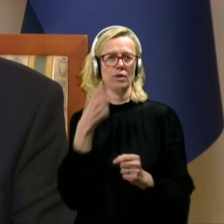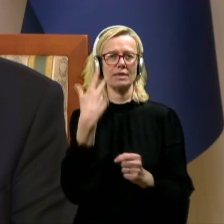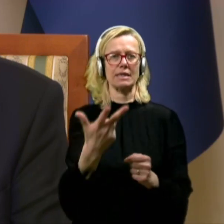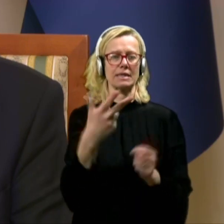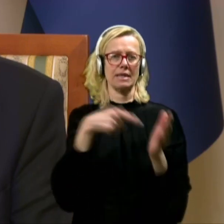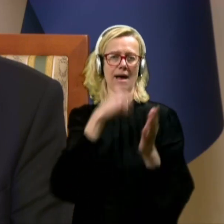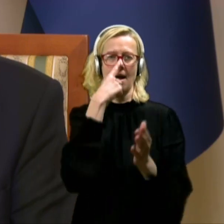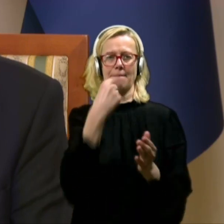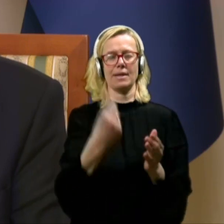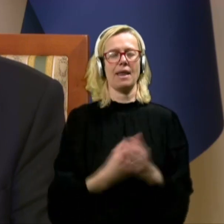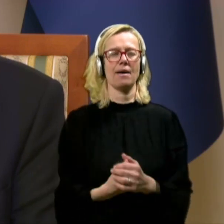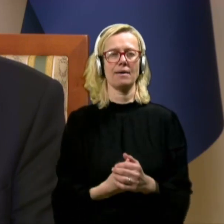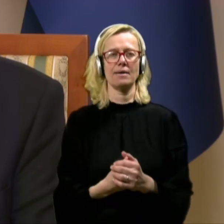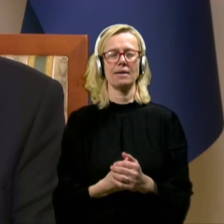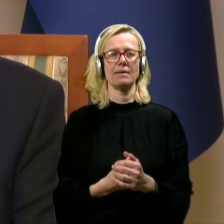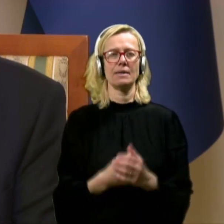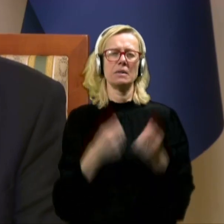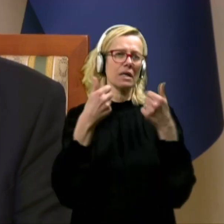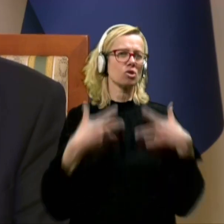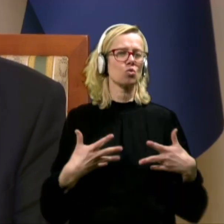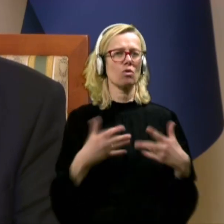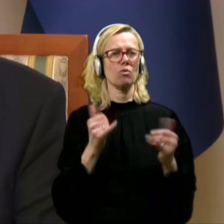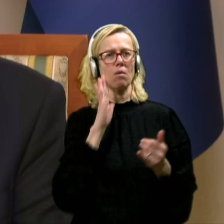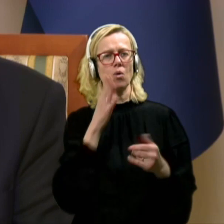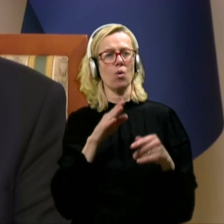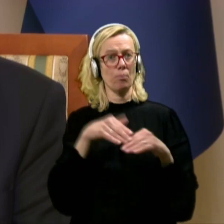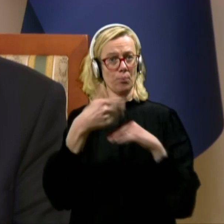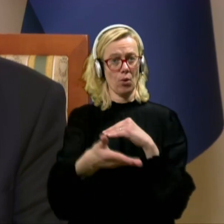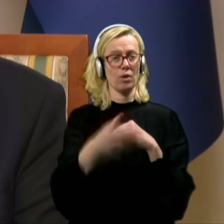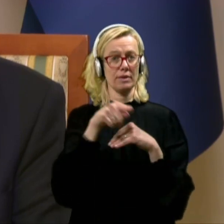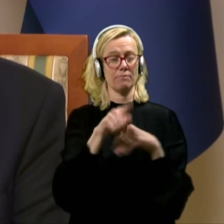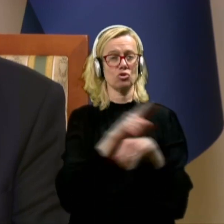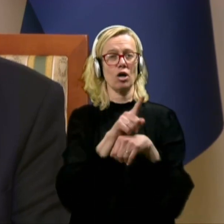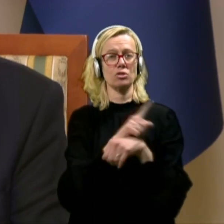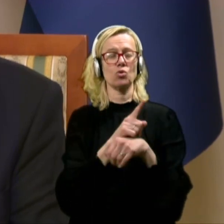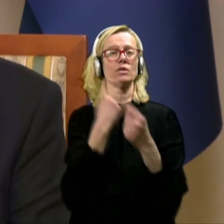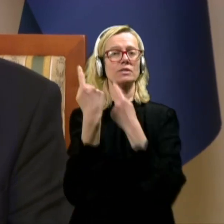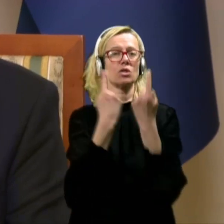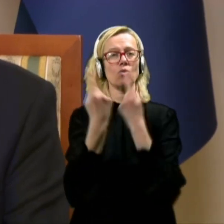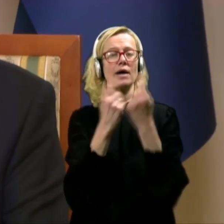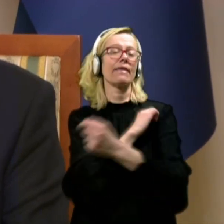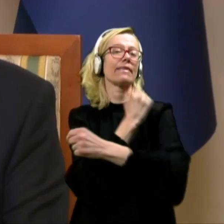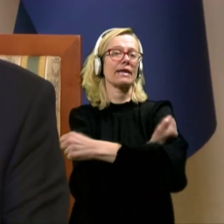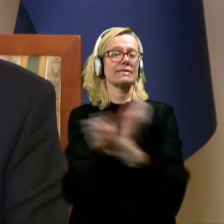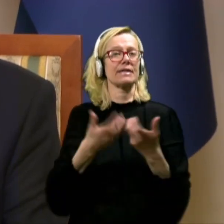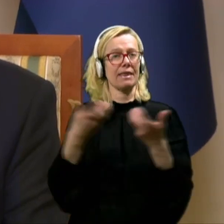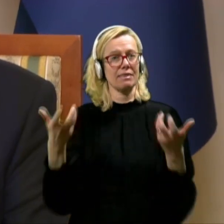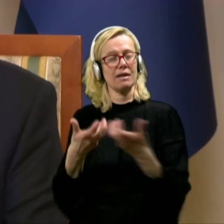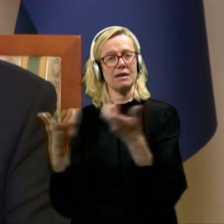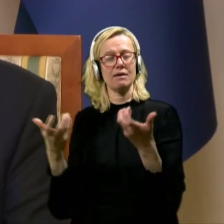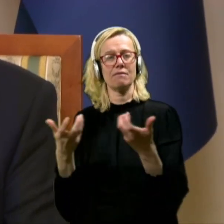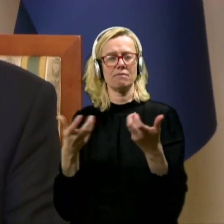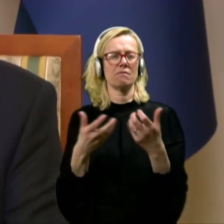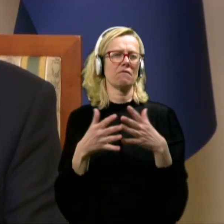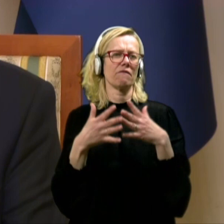30. aprila. Računamo namreč, da se bo po tem času situacija na energetskih trgih v